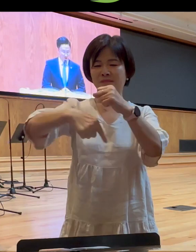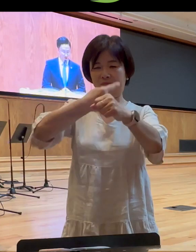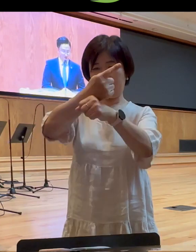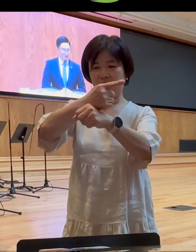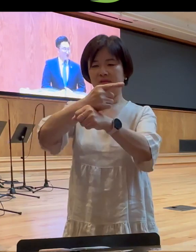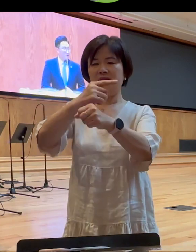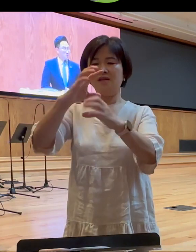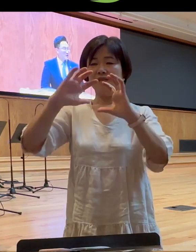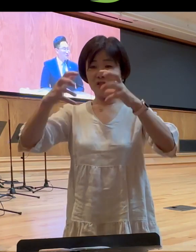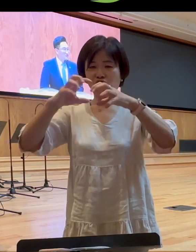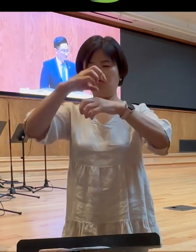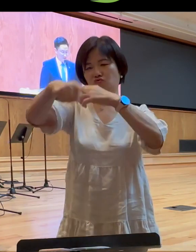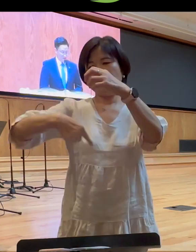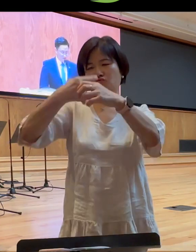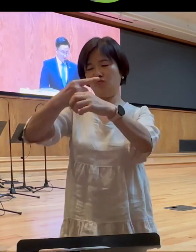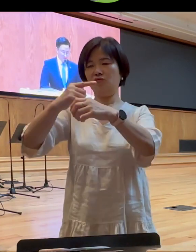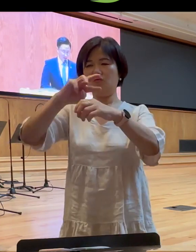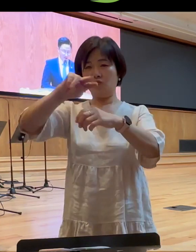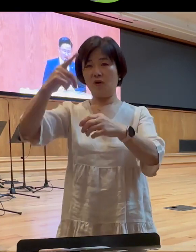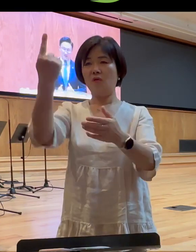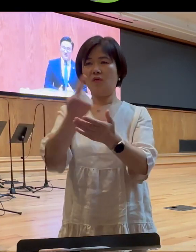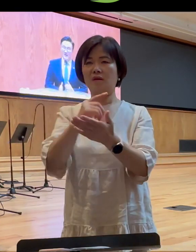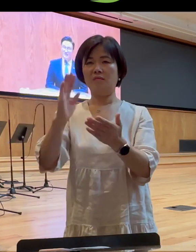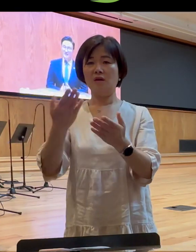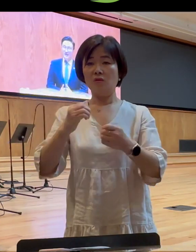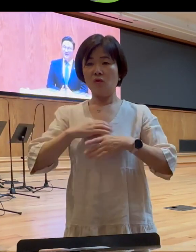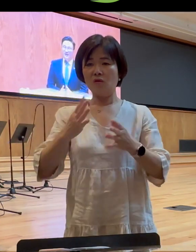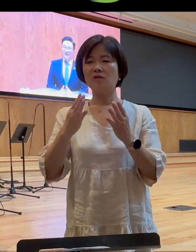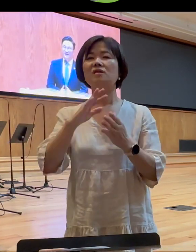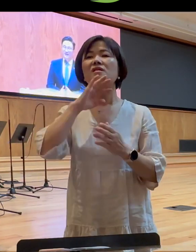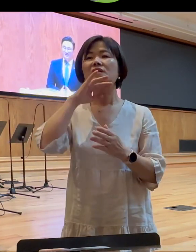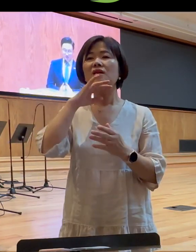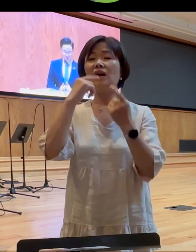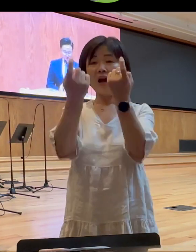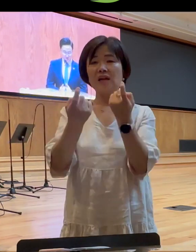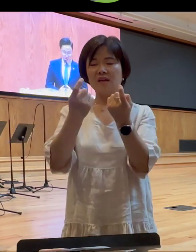거리이죠. 놀라운 것은 항해하던 당시 나이가